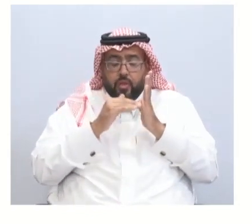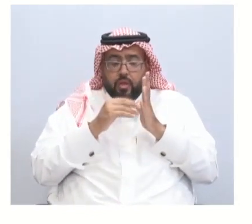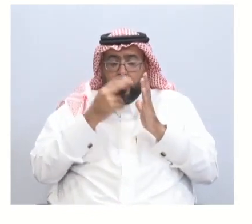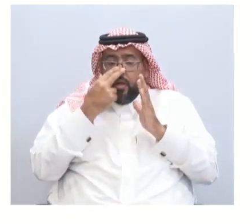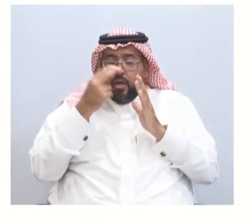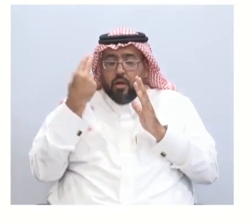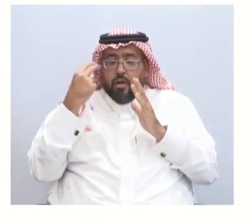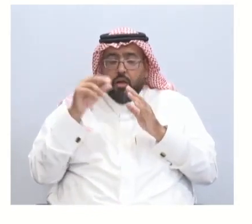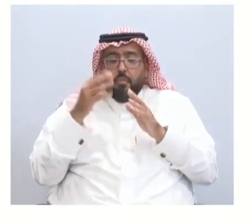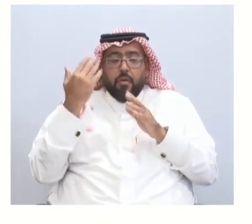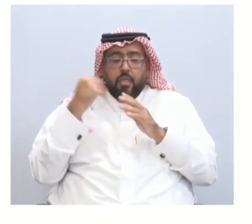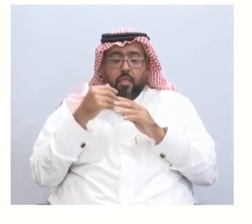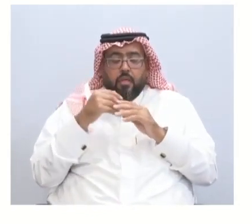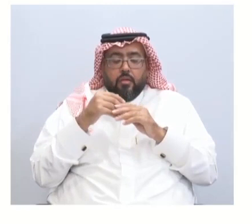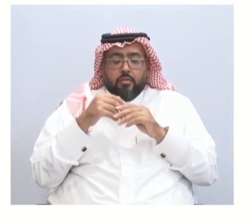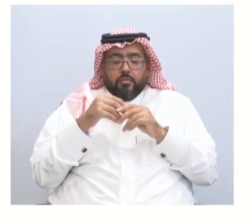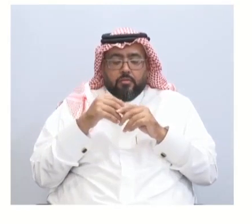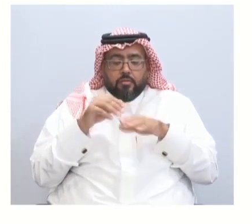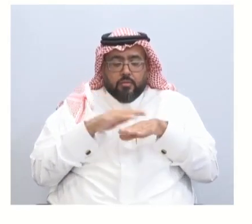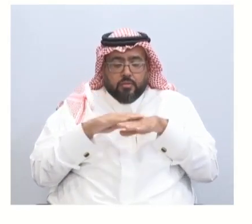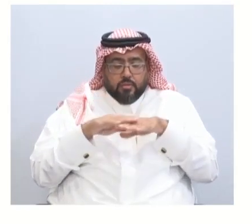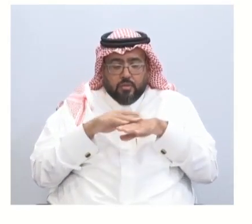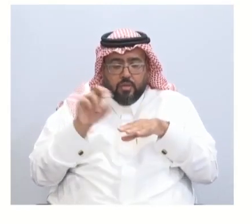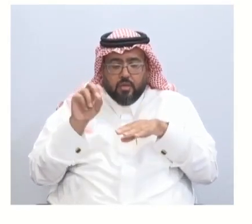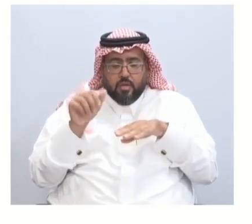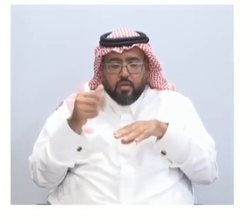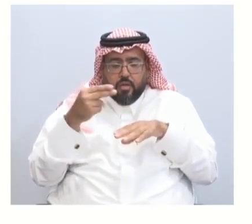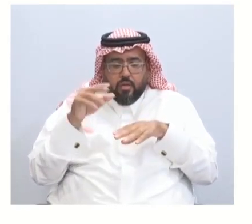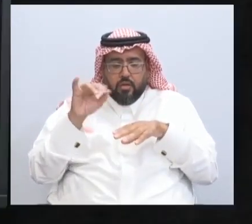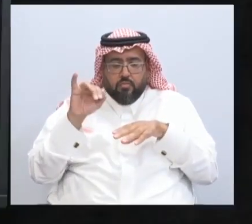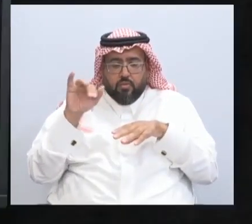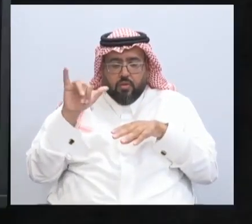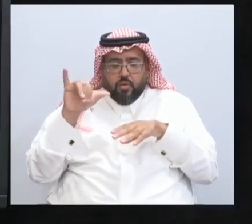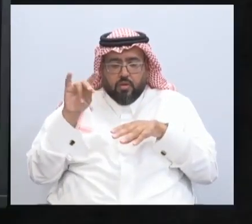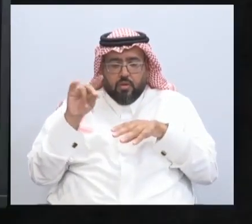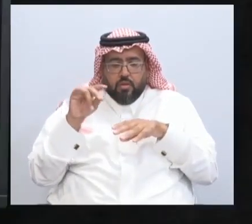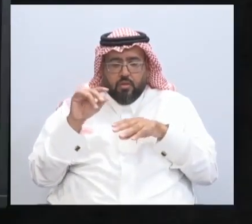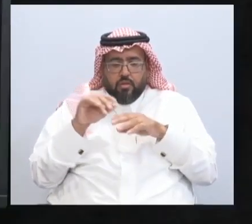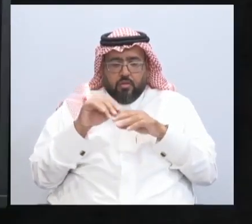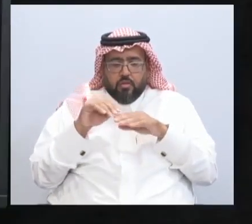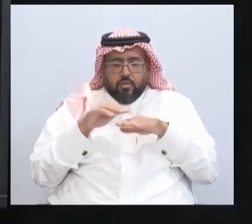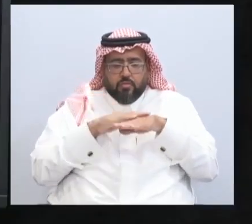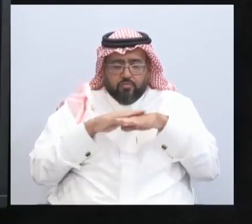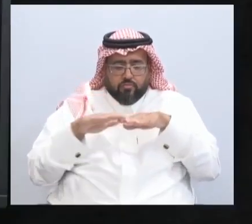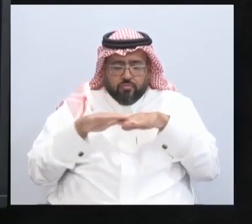القرن الماضي ان سطح قاع المحيطات عموما